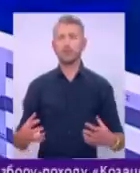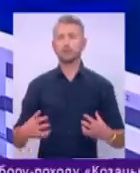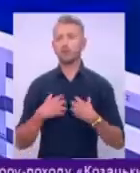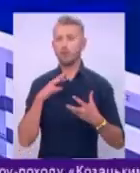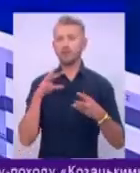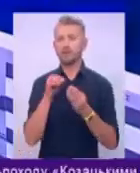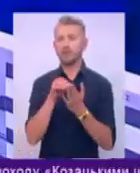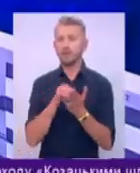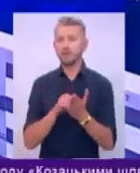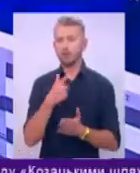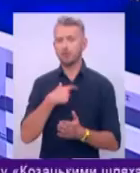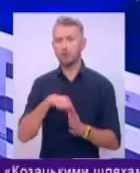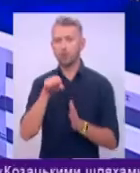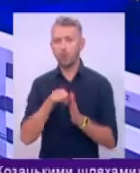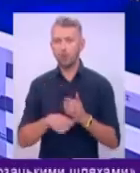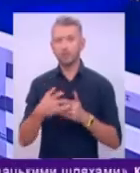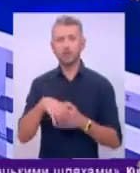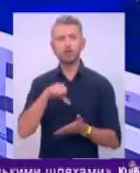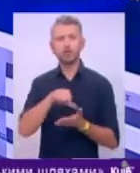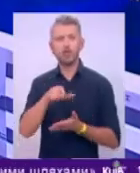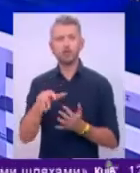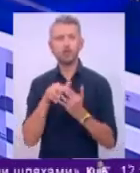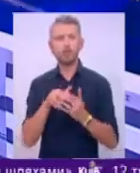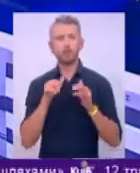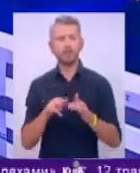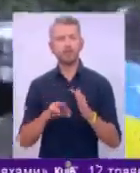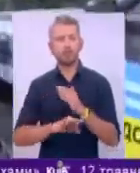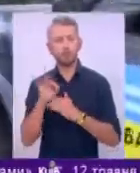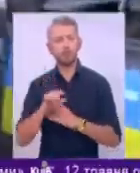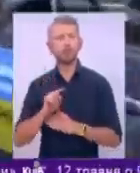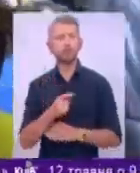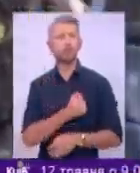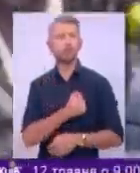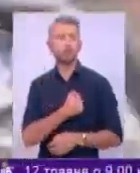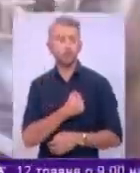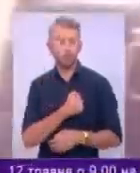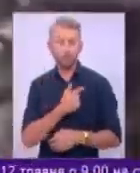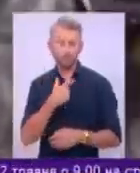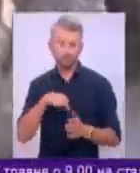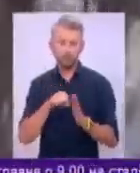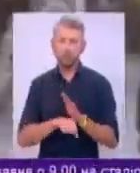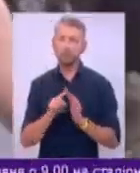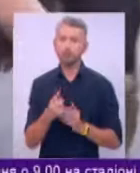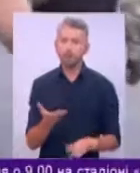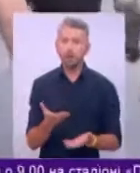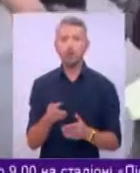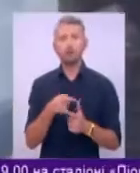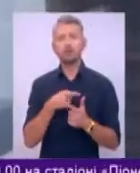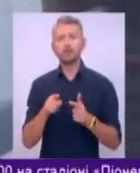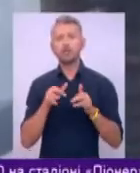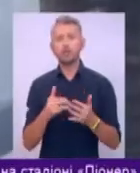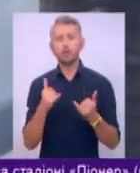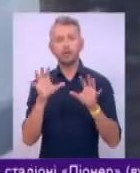Кричуща статистика самогубств серед учасників бойових дій на Сході. Чому військові зводять рахунки з життям? Чи діють нині